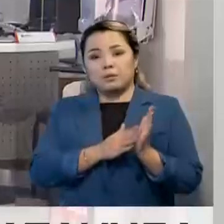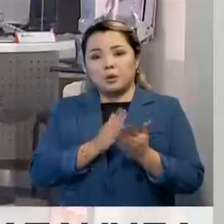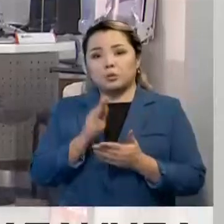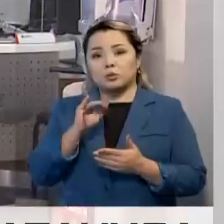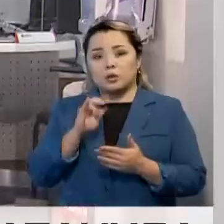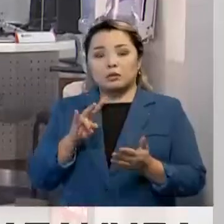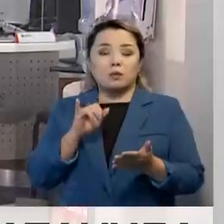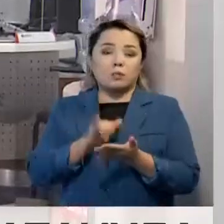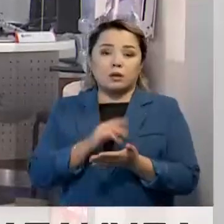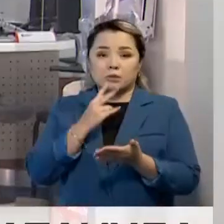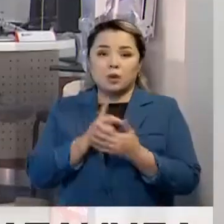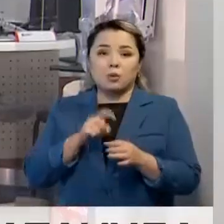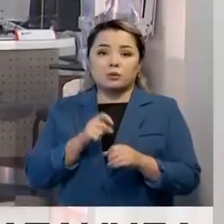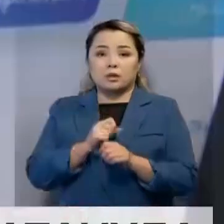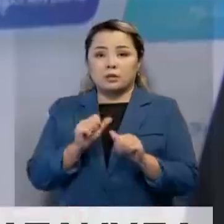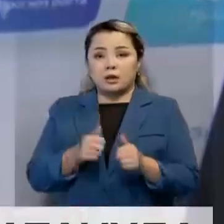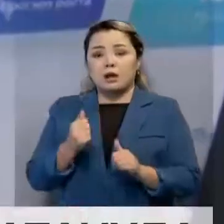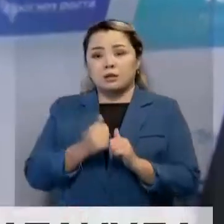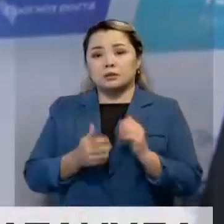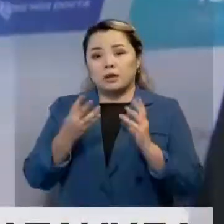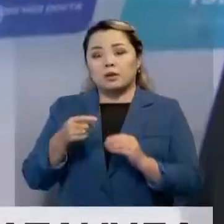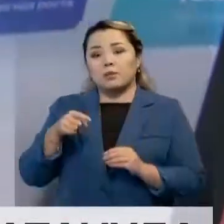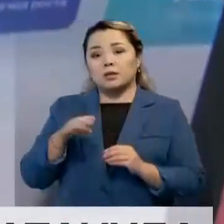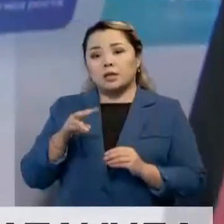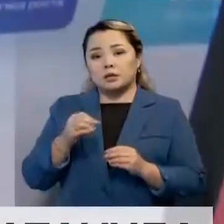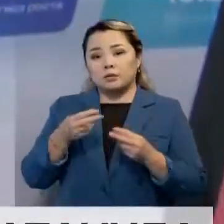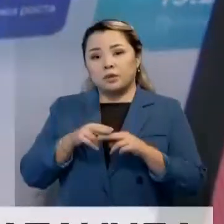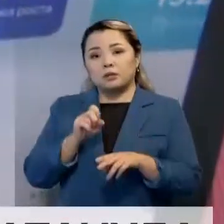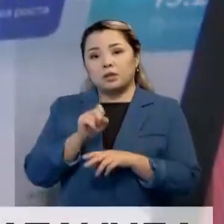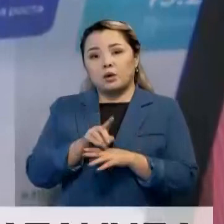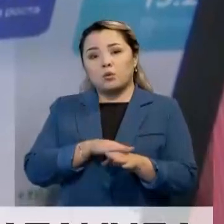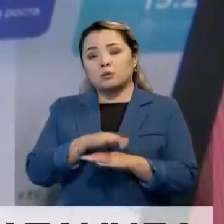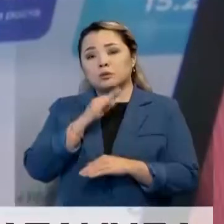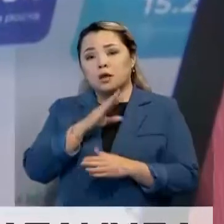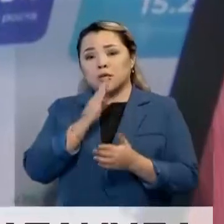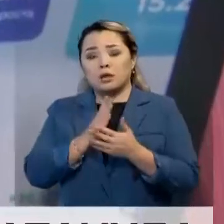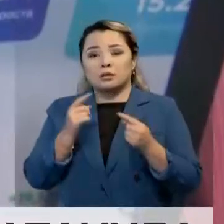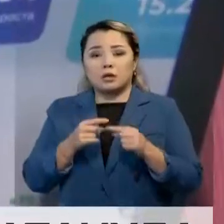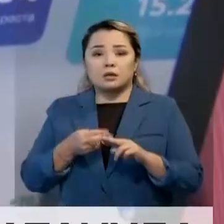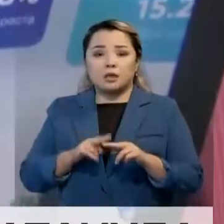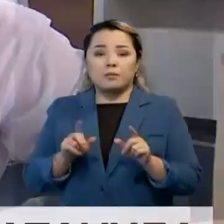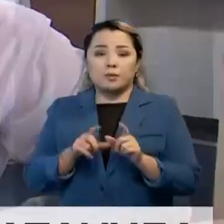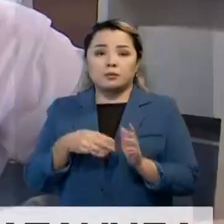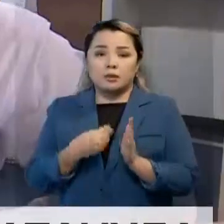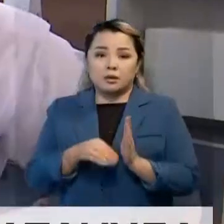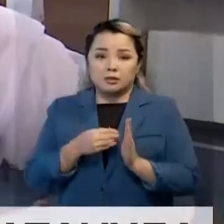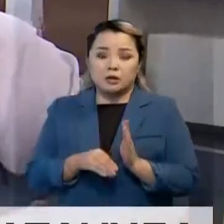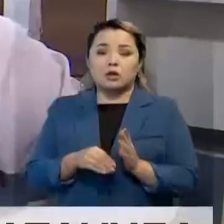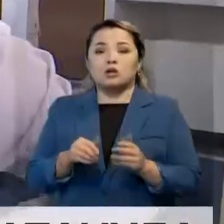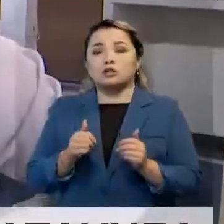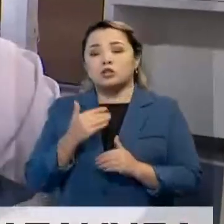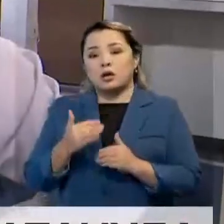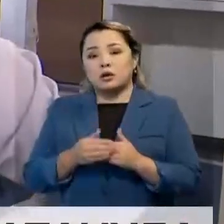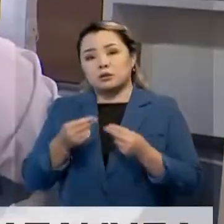Жусан қосымшасын жүктеп тіркеуден өткен соң әр күн сайын 1000 теңге көлеміндегі бір тапсырманы орындау жеткілікті. Нақтырақ айтсақ, дүкеннен зат сатып алу,